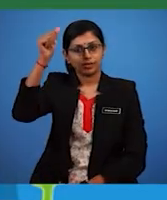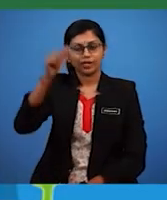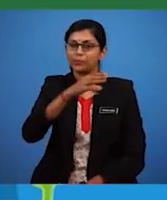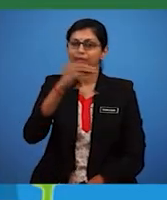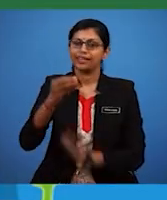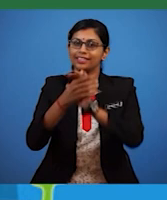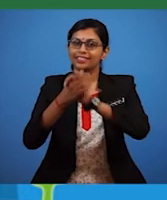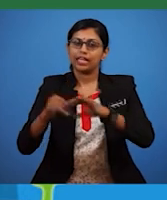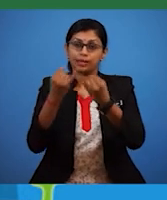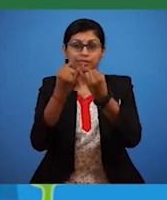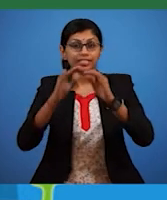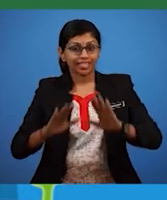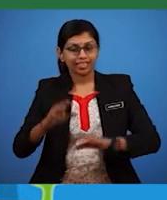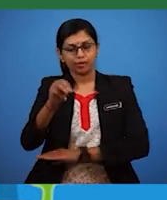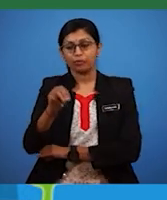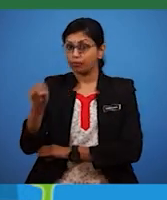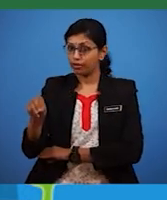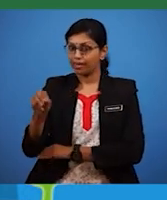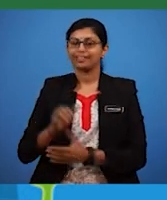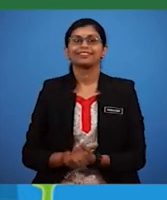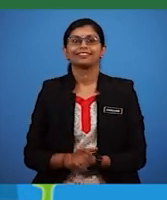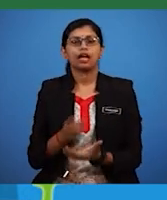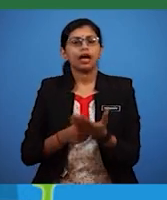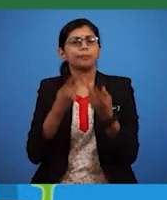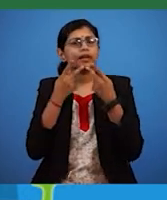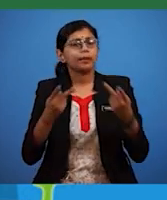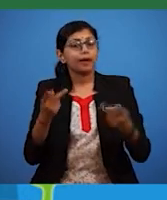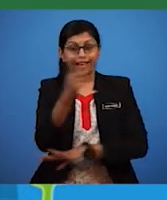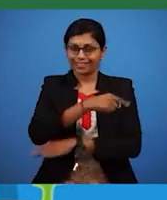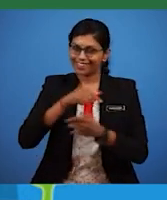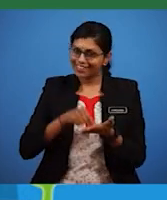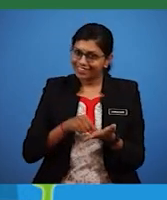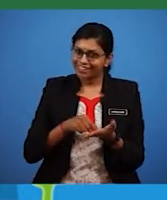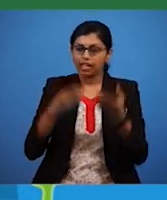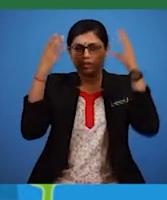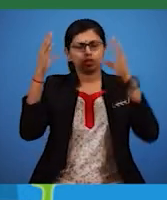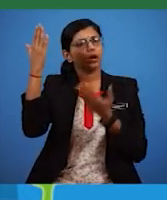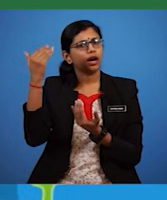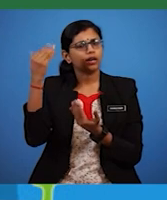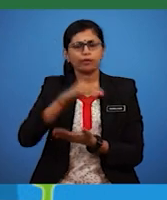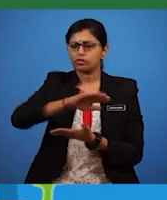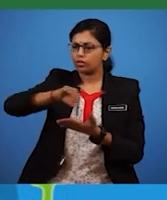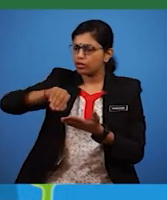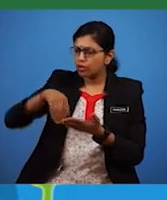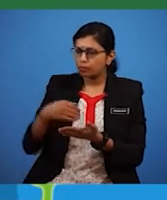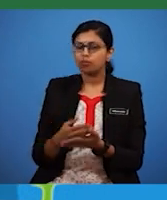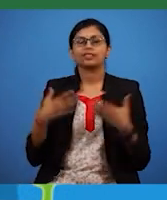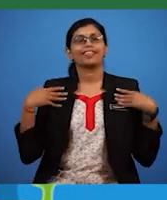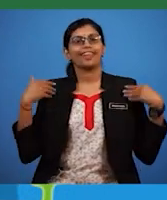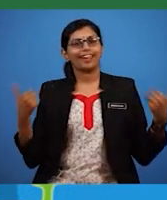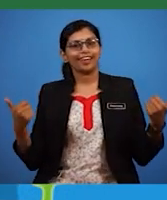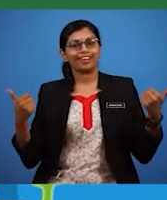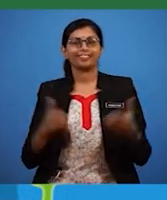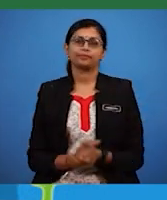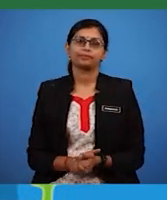Assalamualaikum dan salam sejahtera murid-murid. Apa khabar hari ini? Cikgu harap semua dalam keadaan